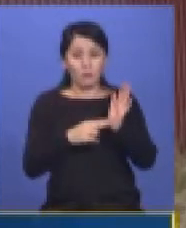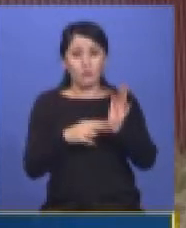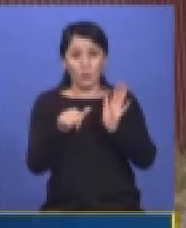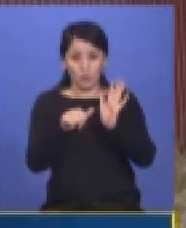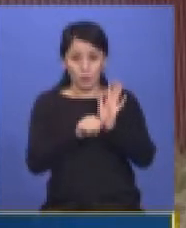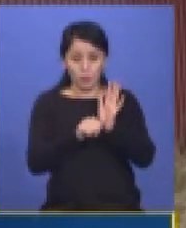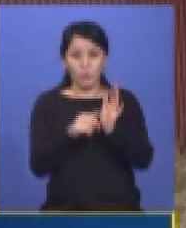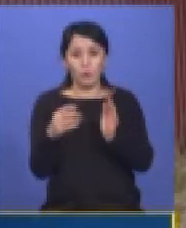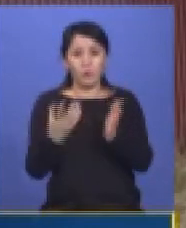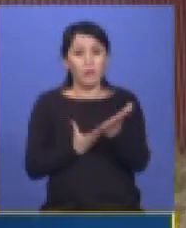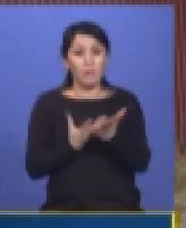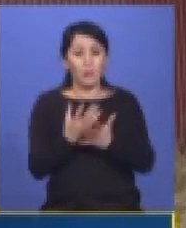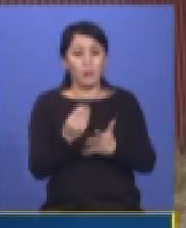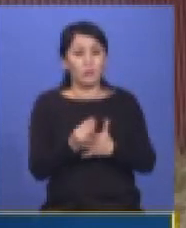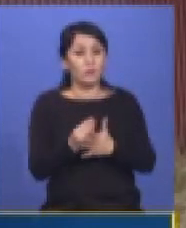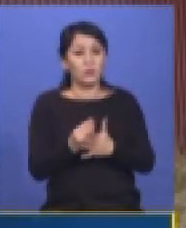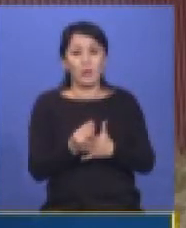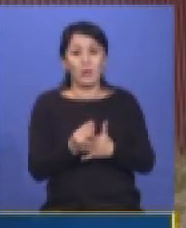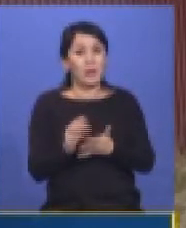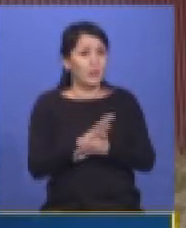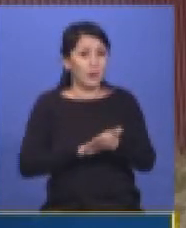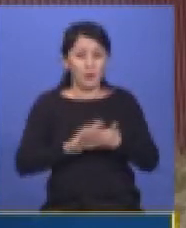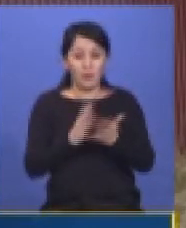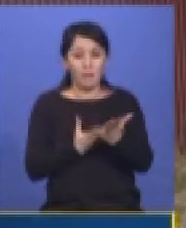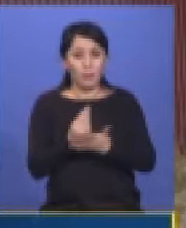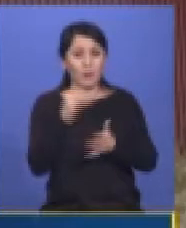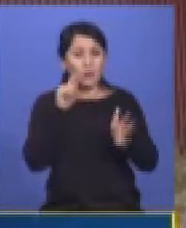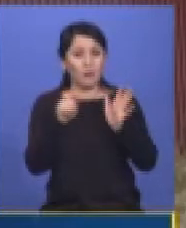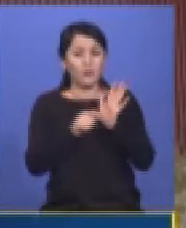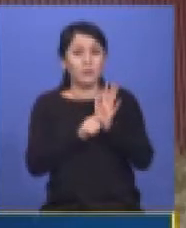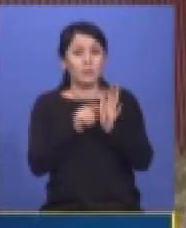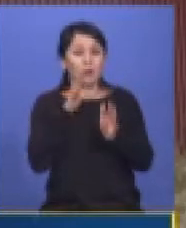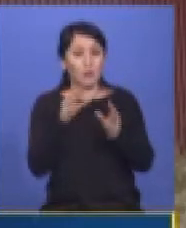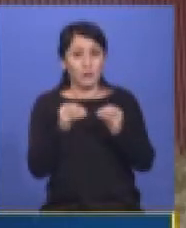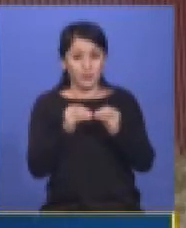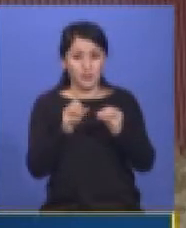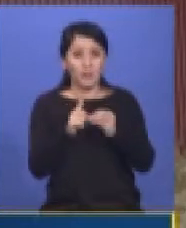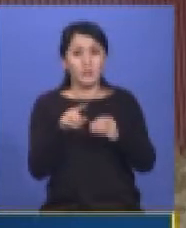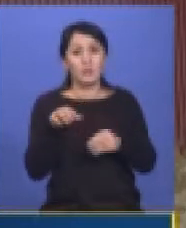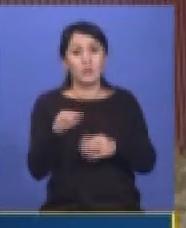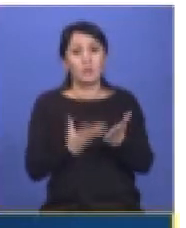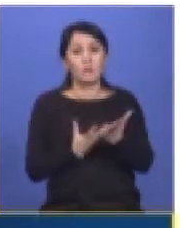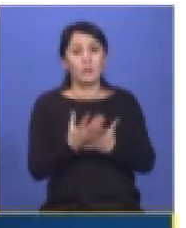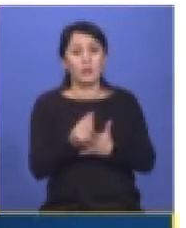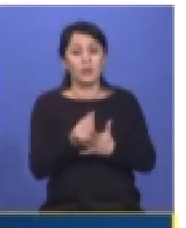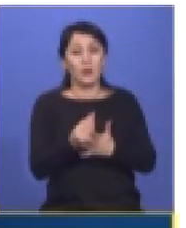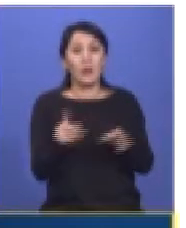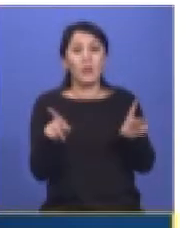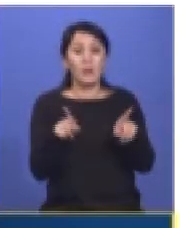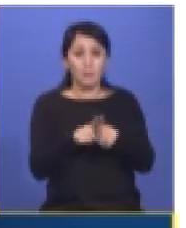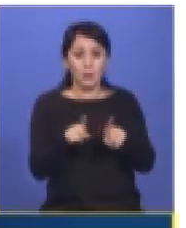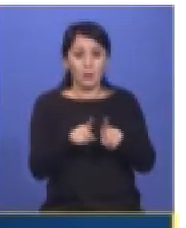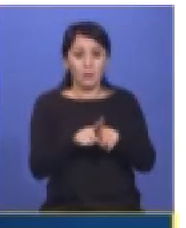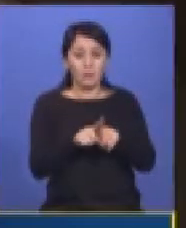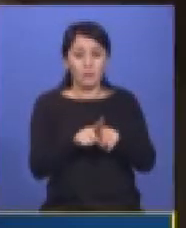теңге төлеу қажет. Біз мұндай соманы ешқашан төлеп көрген жоқпыз. Қыс мезгілінде көп дегенде 10-11 мың теңге төлейтін едік. Дәл осындай жағдай